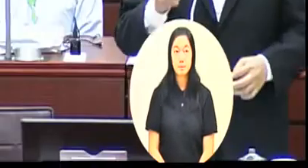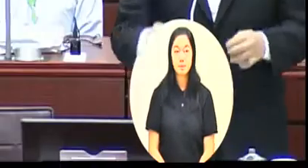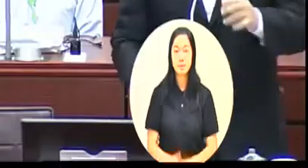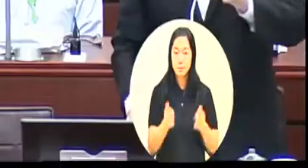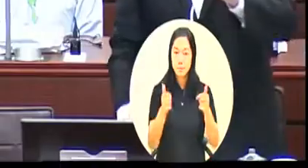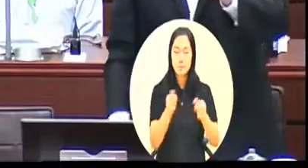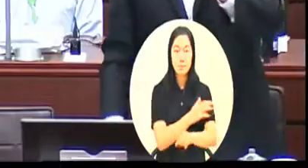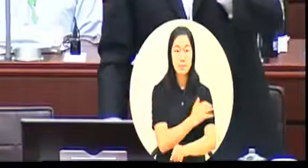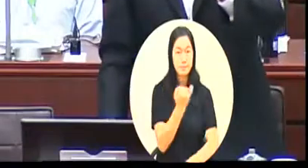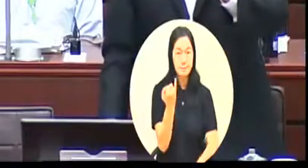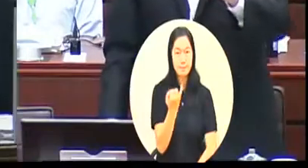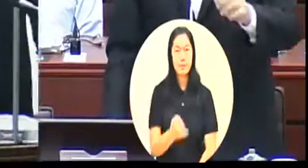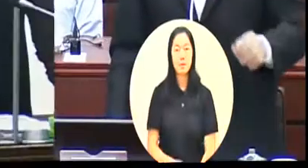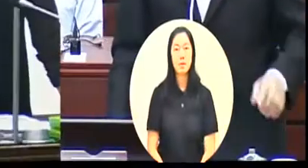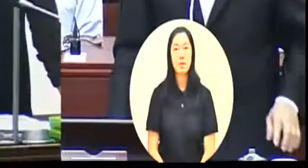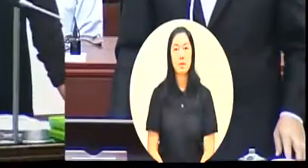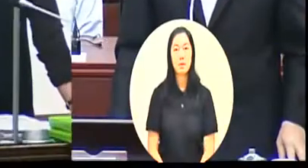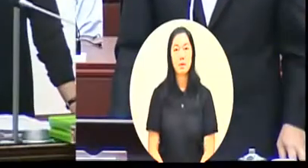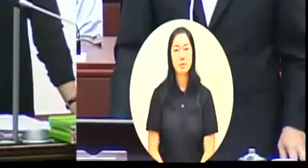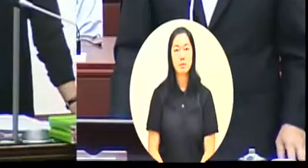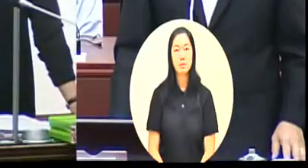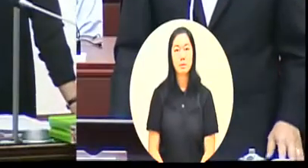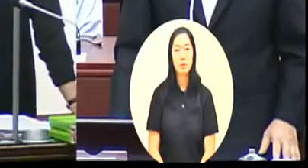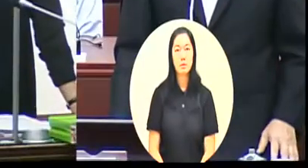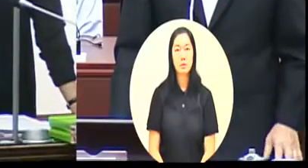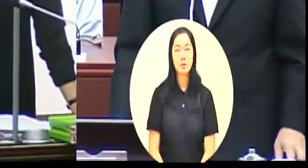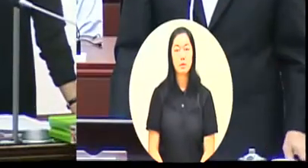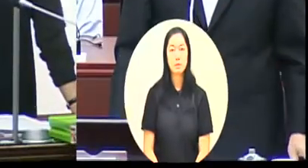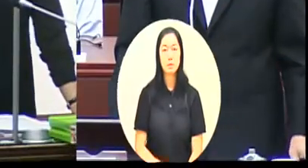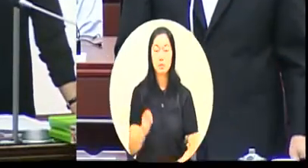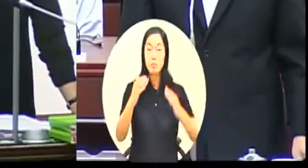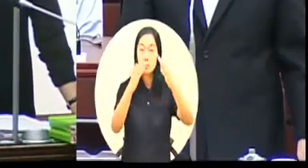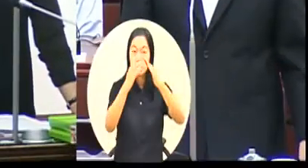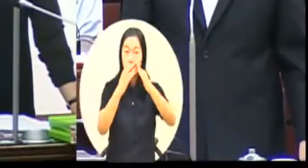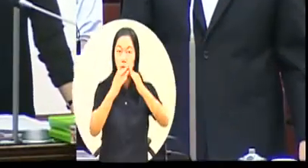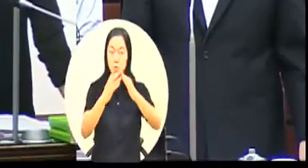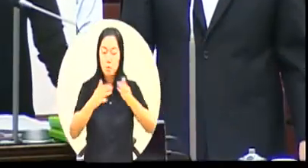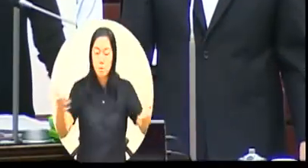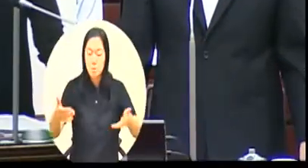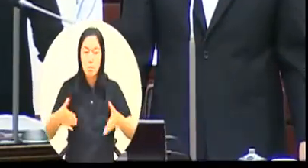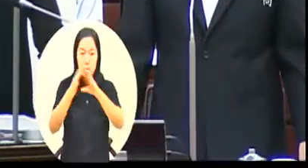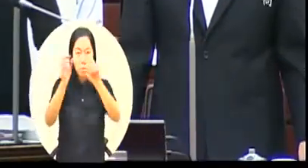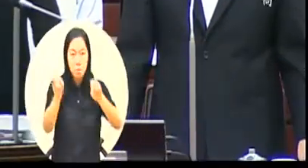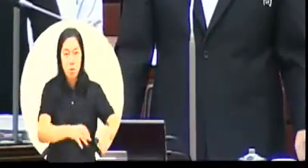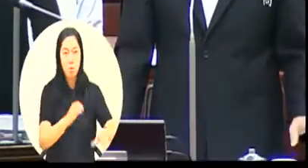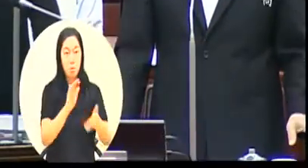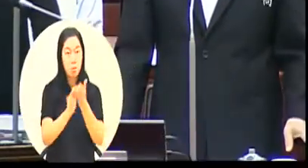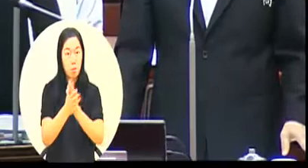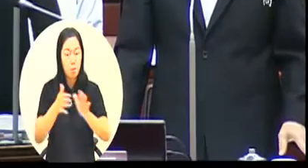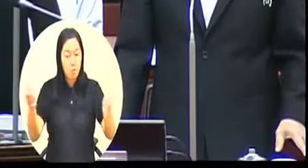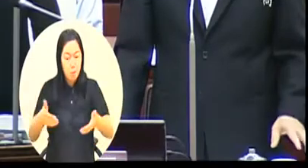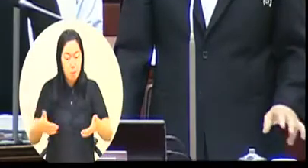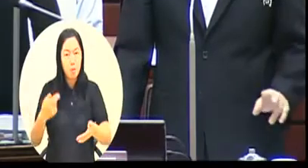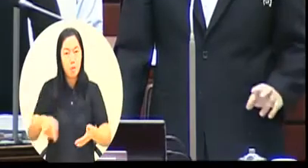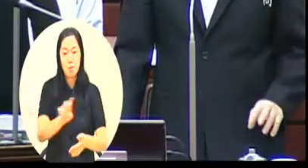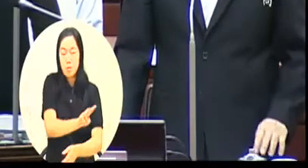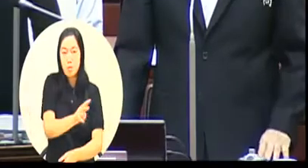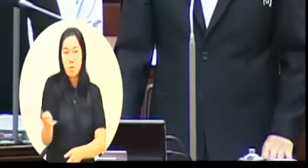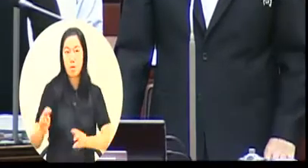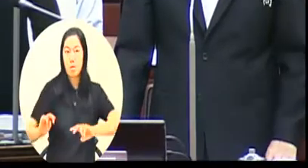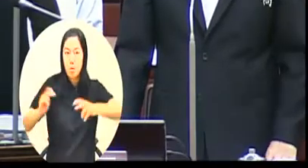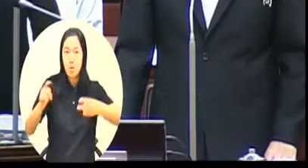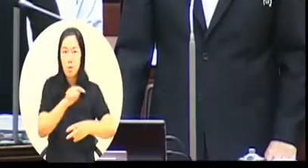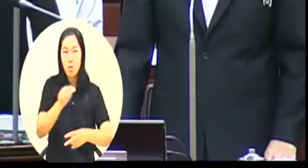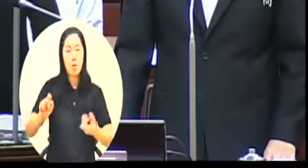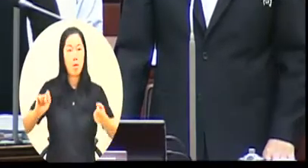谢谢陈议员哈。咱个厝也是讲拍掉要重起，也是讲你要改造，有无同